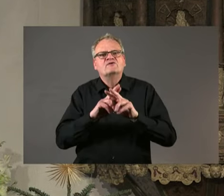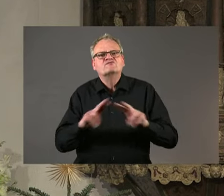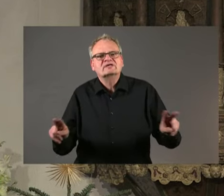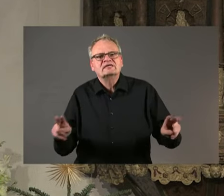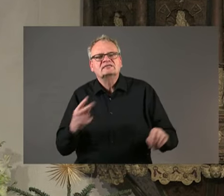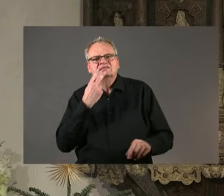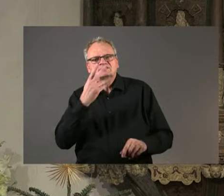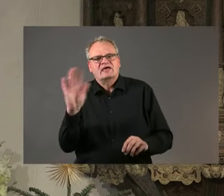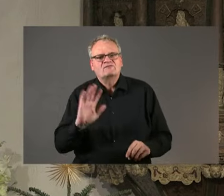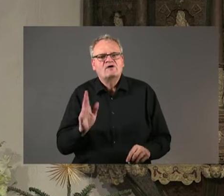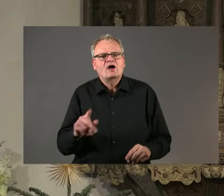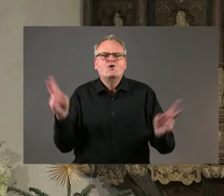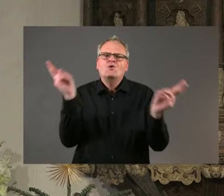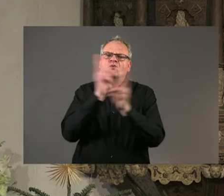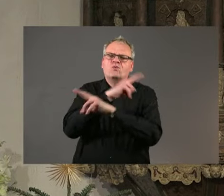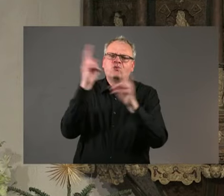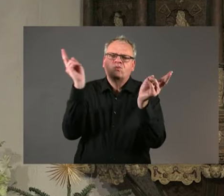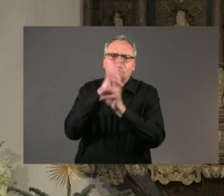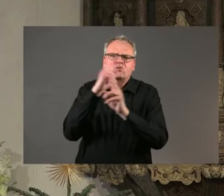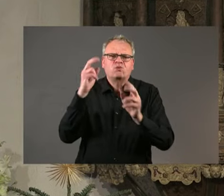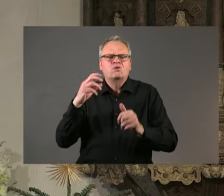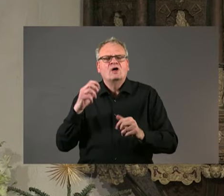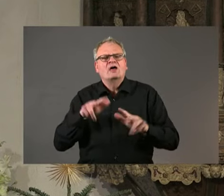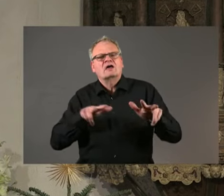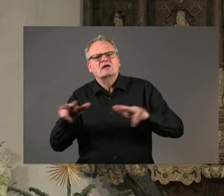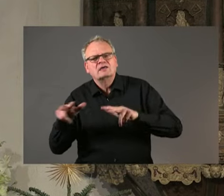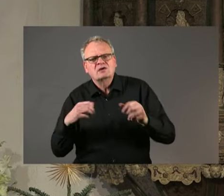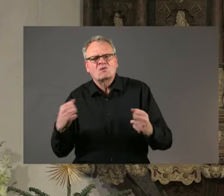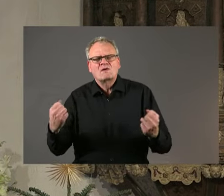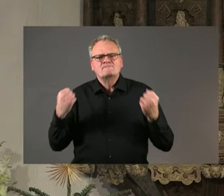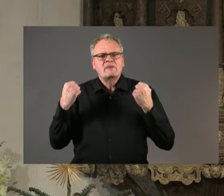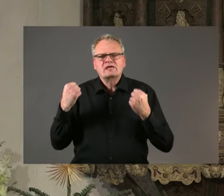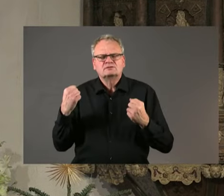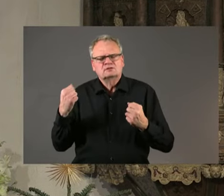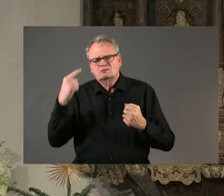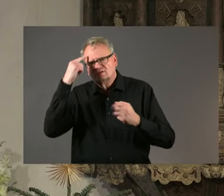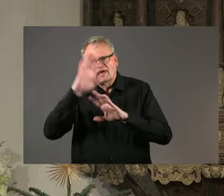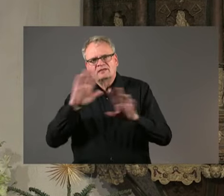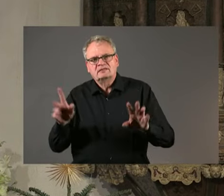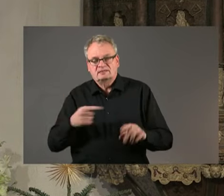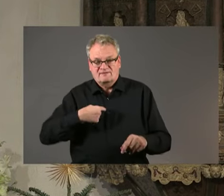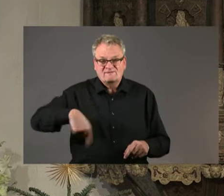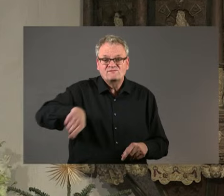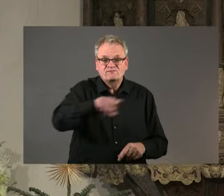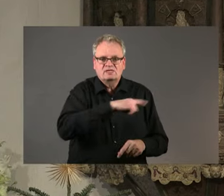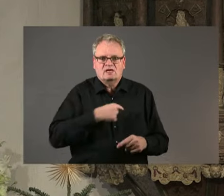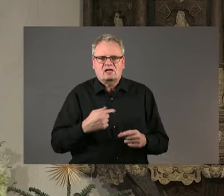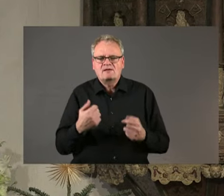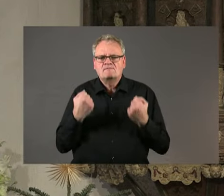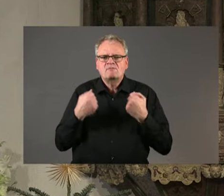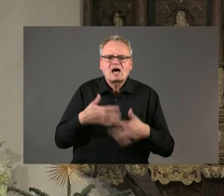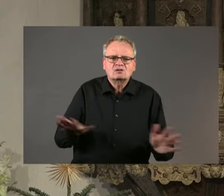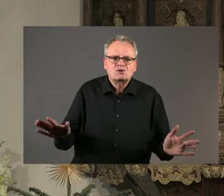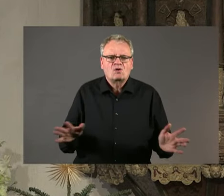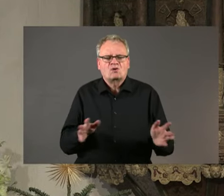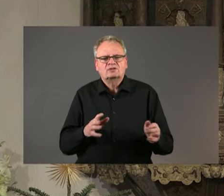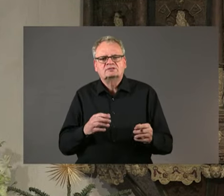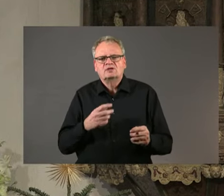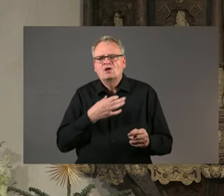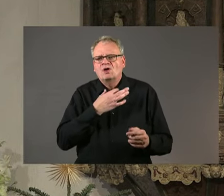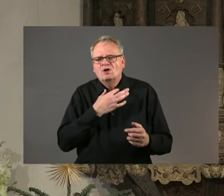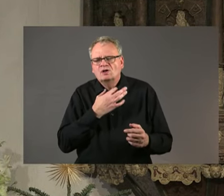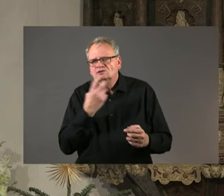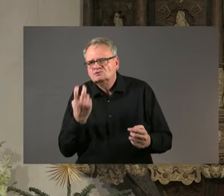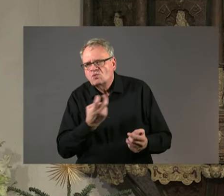Sorglosen, nicht die Mächtigen, allein die Machtlosen und die Suchenden, die es hungert